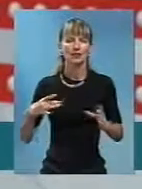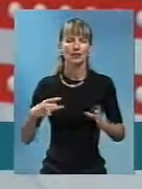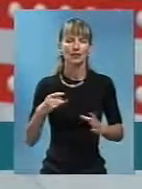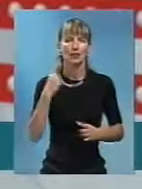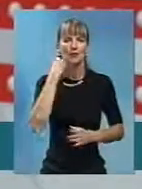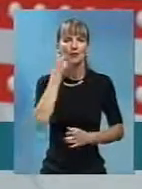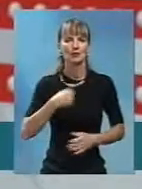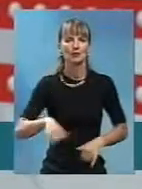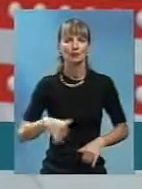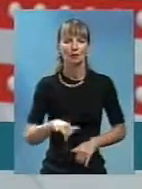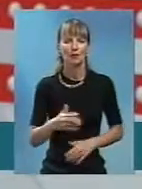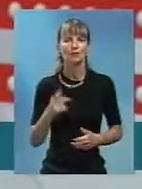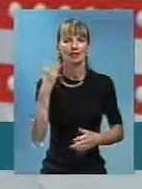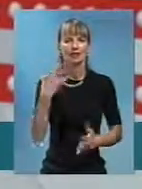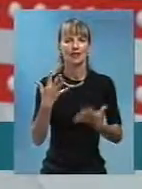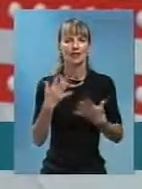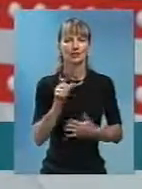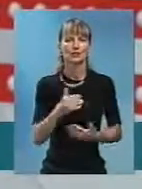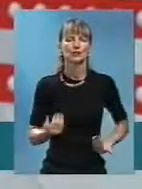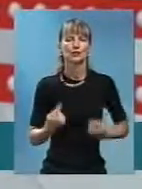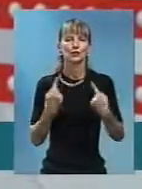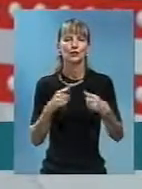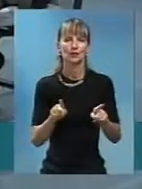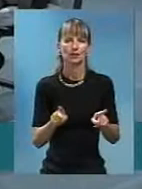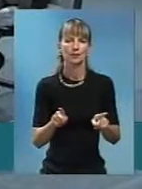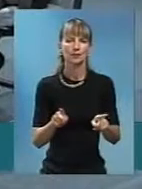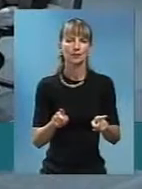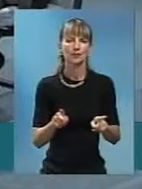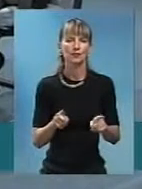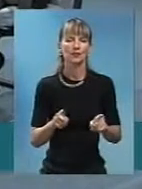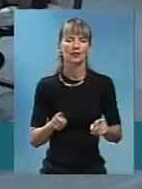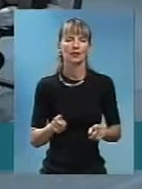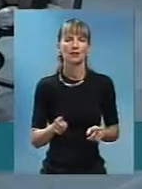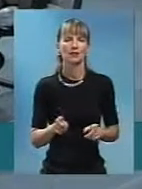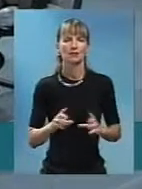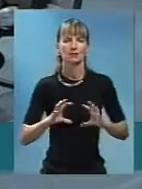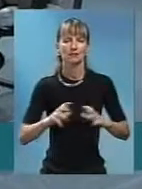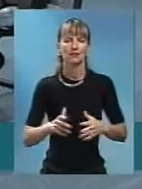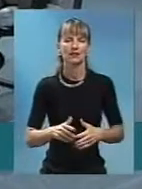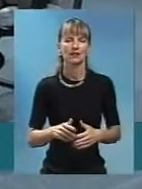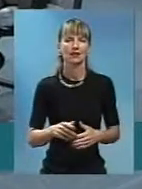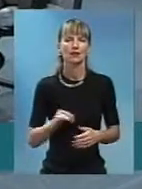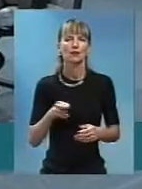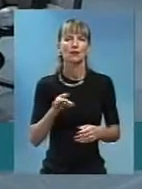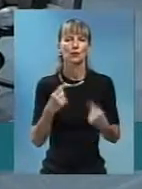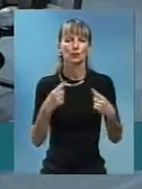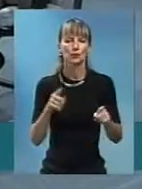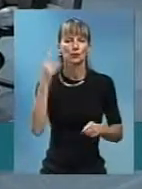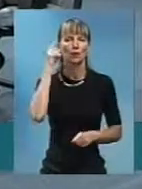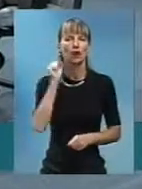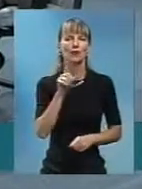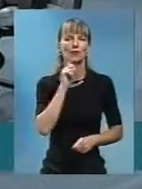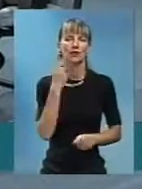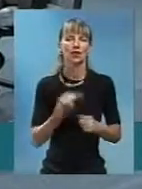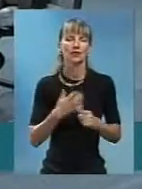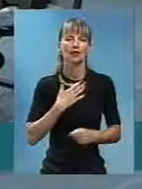воно ясно, що, що там люди живуть іншими, в іншому вимірі і про інше думають. А молодь –